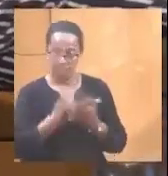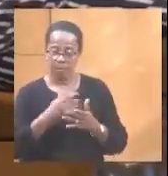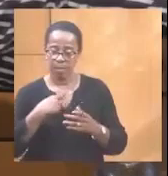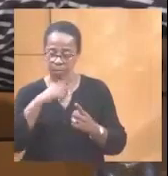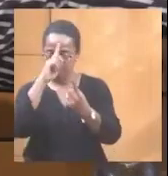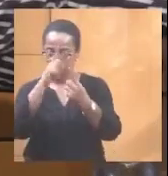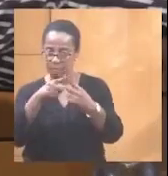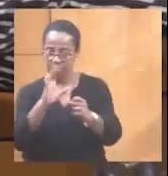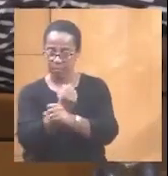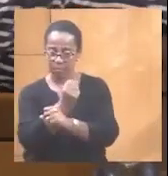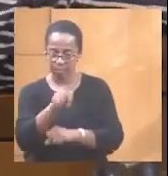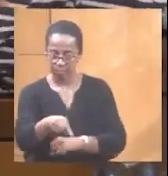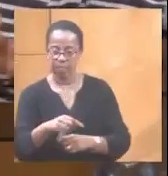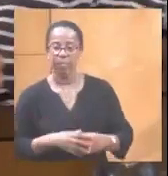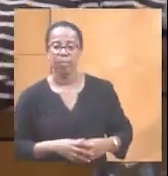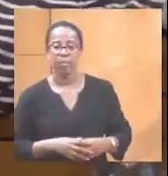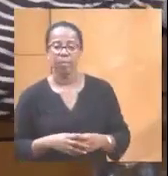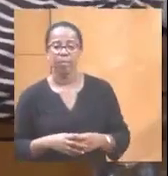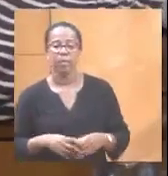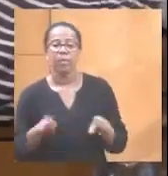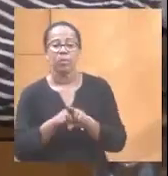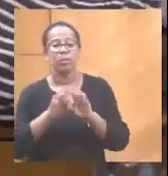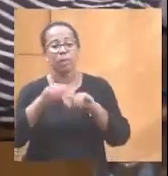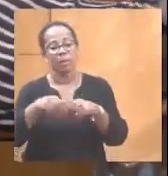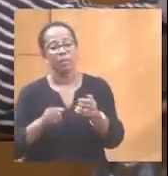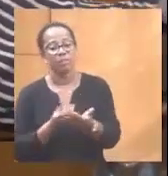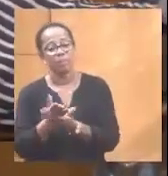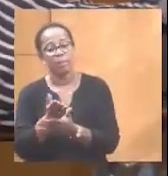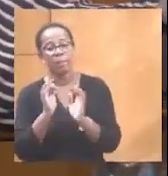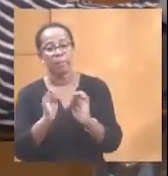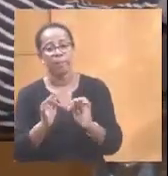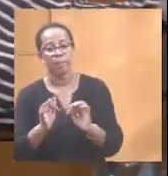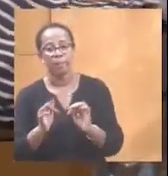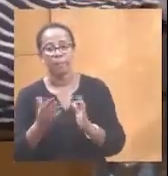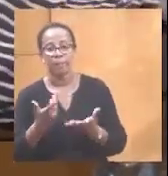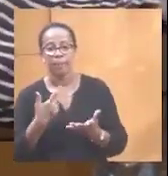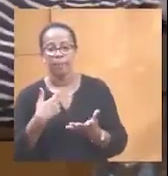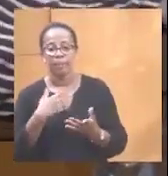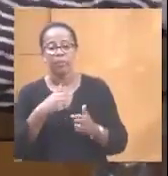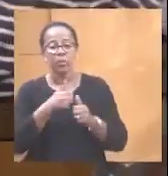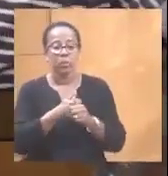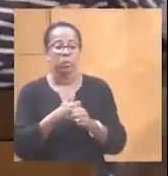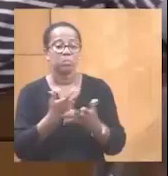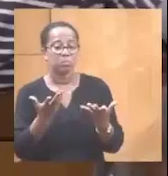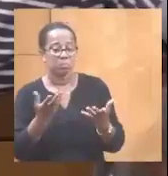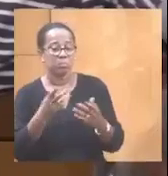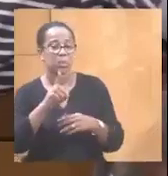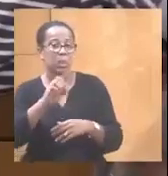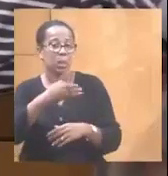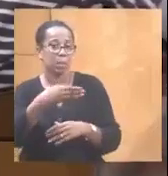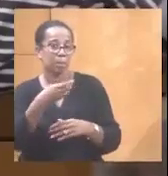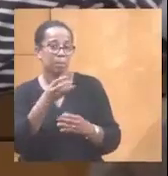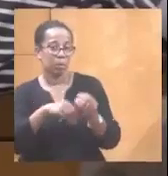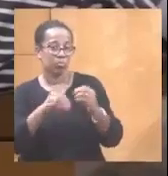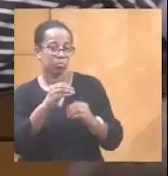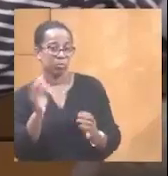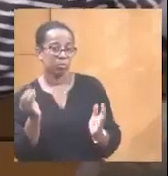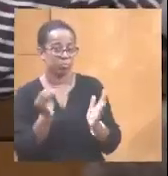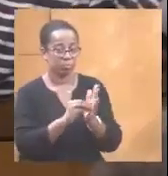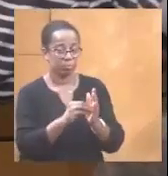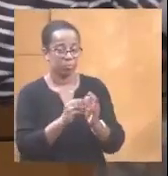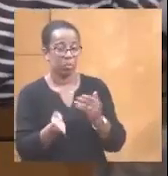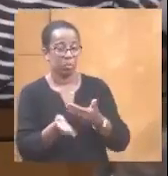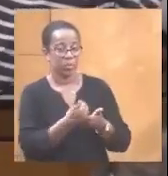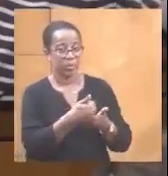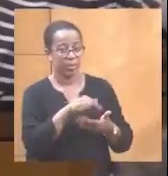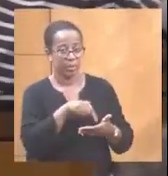Et c'est quand ils sont annoncés qu'à ce moment, on peut, à l'occasion d'une DM, l'inscrire en recette. On